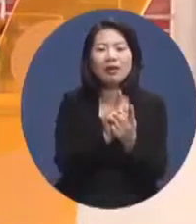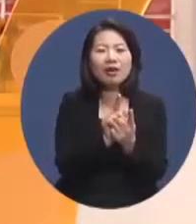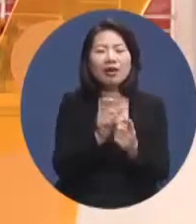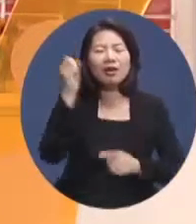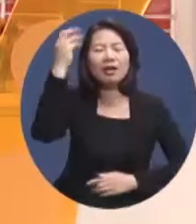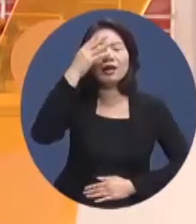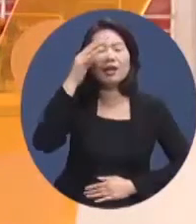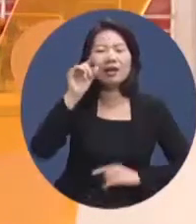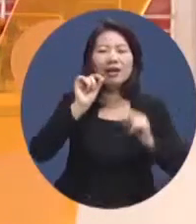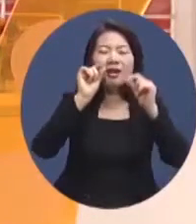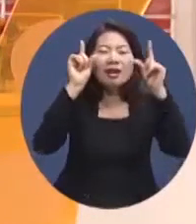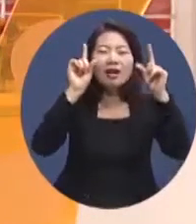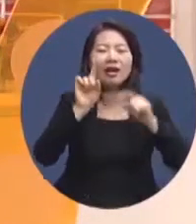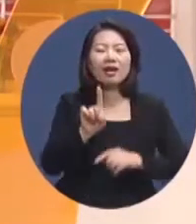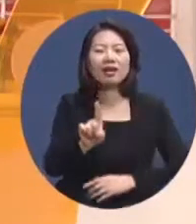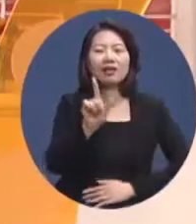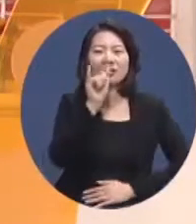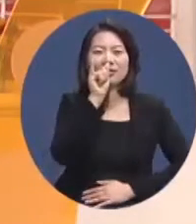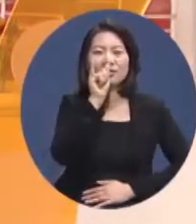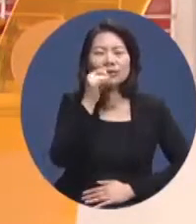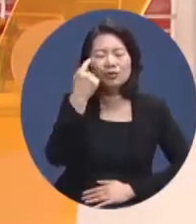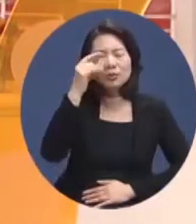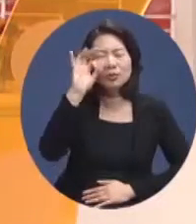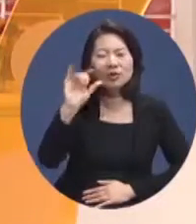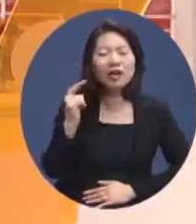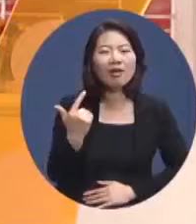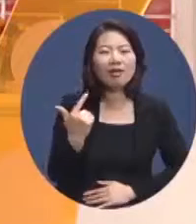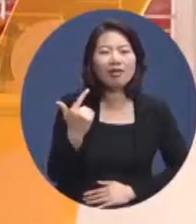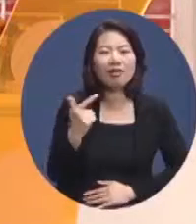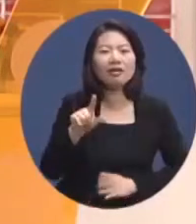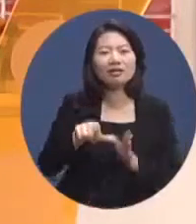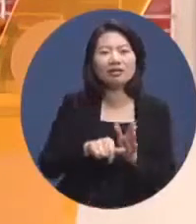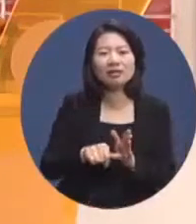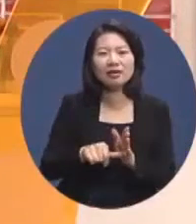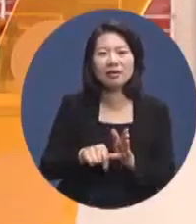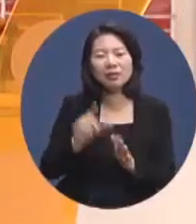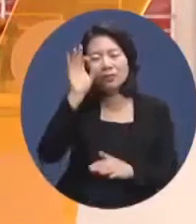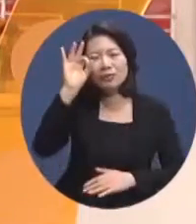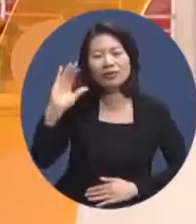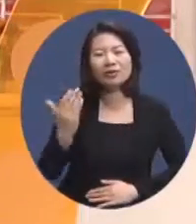갑자기 깨달아지는 게 있고, 눈에 안 보였던 것들이 그때 보이세요.